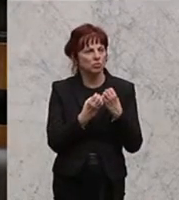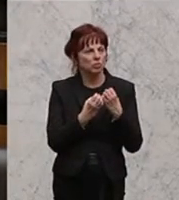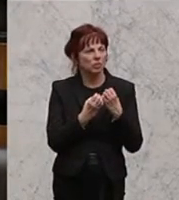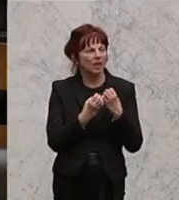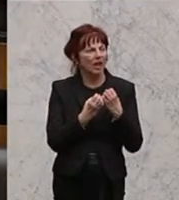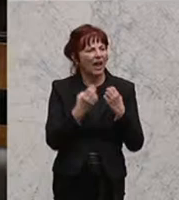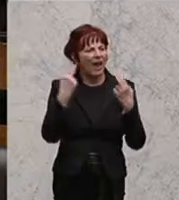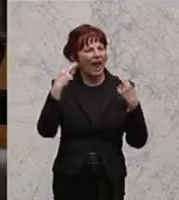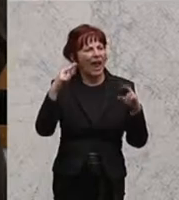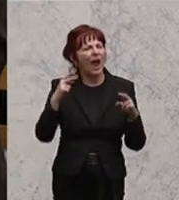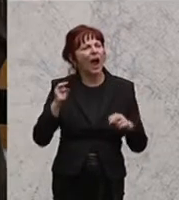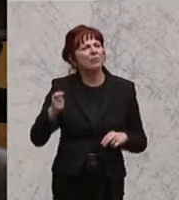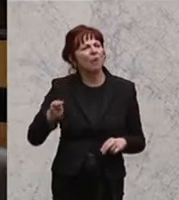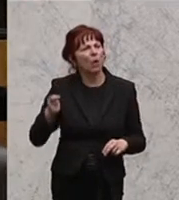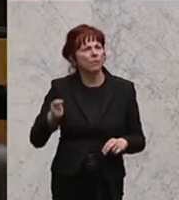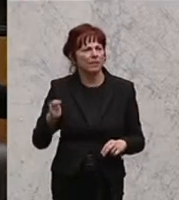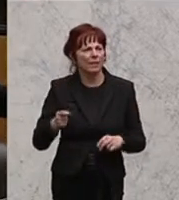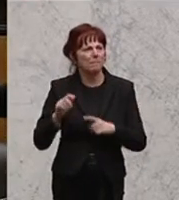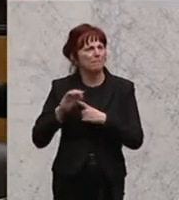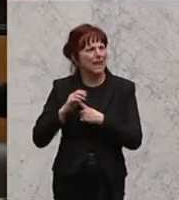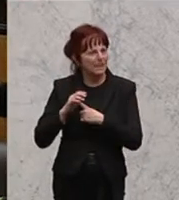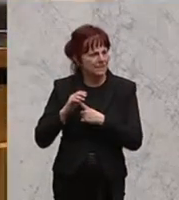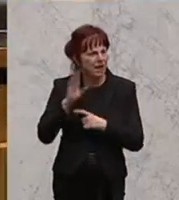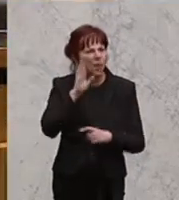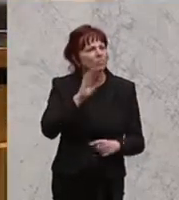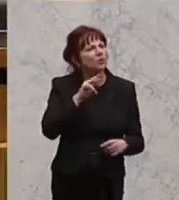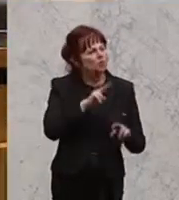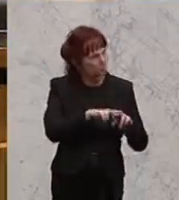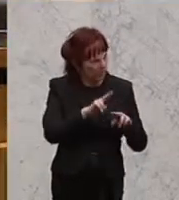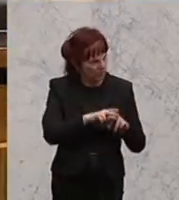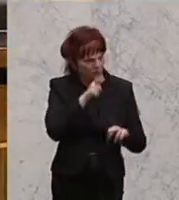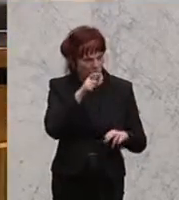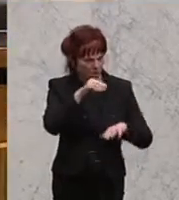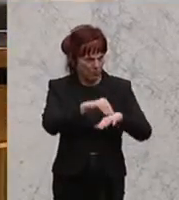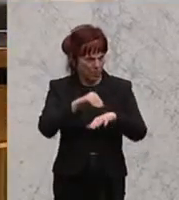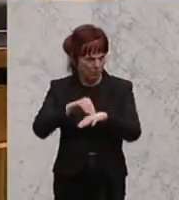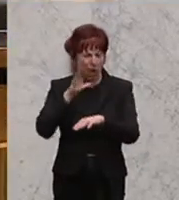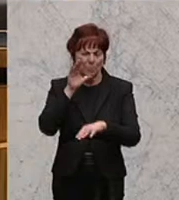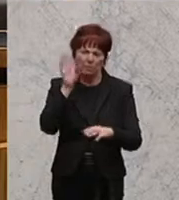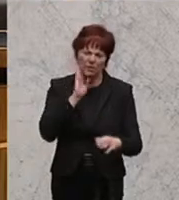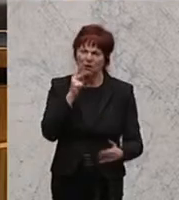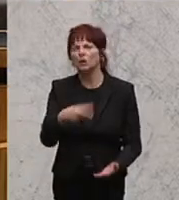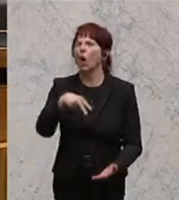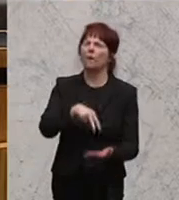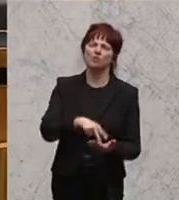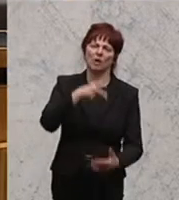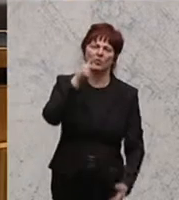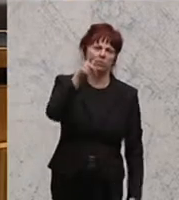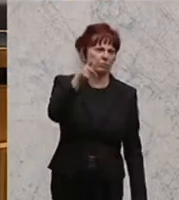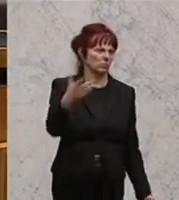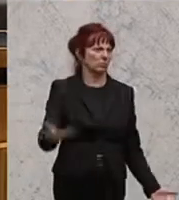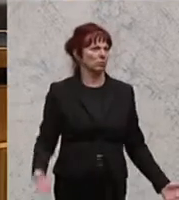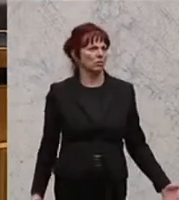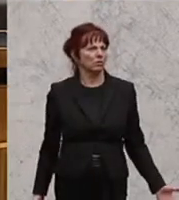Herr Abgeordneter Pilz, Sie können sich gerne nachher zu Wort melden, aber ich bitte nicht auf diese Art und Weise auch noch durch